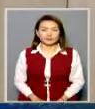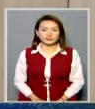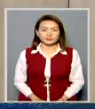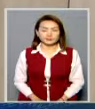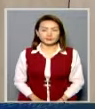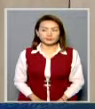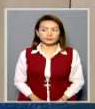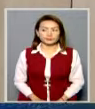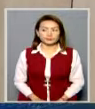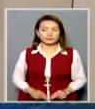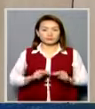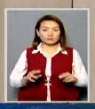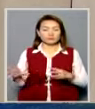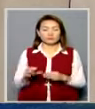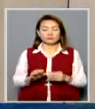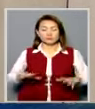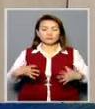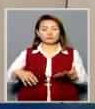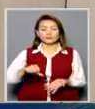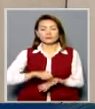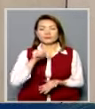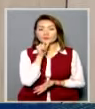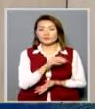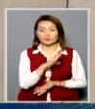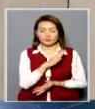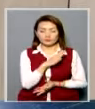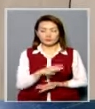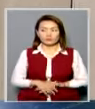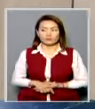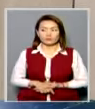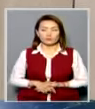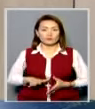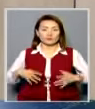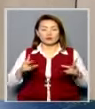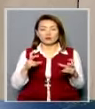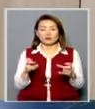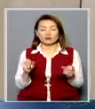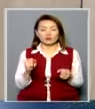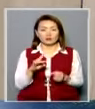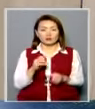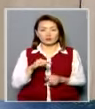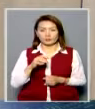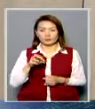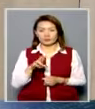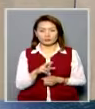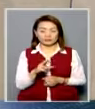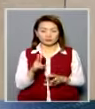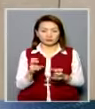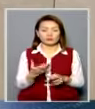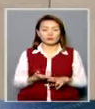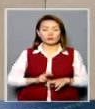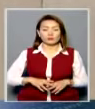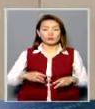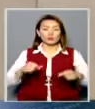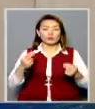Біз де педагогтармен бірге семинар сабақтарына қатысуды жөн көрдік. Бұл сессияның атауы арт-терапия деп аталады. Бұл яғни